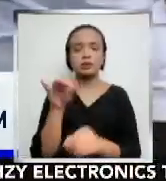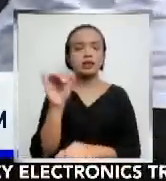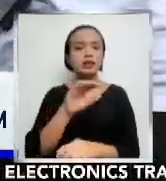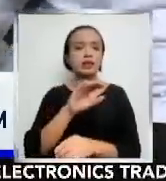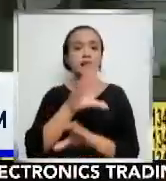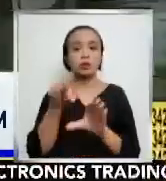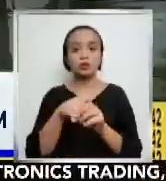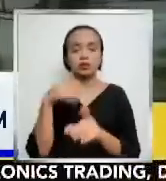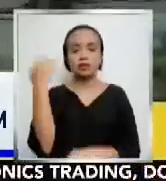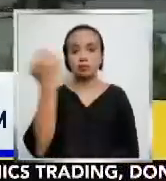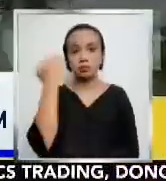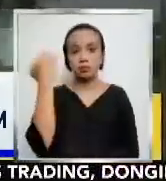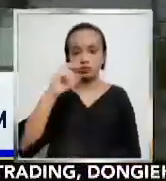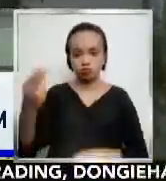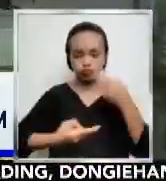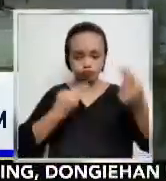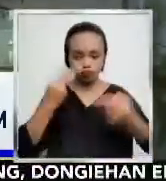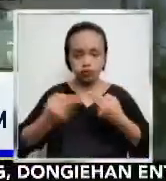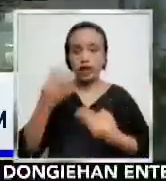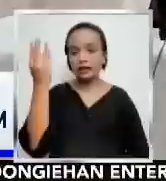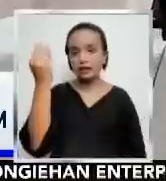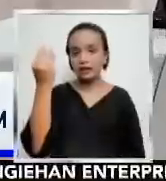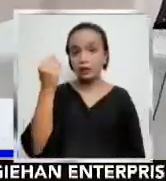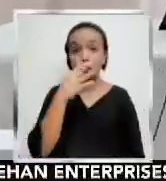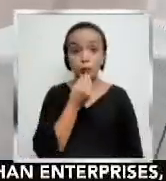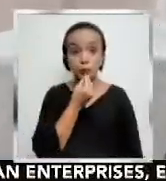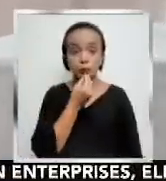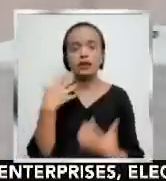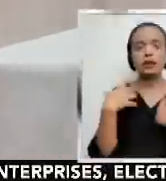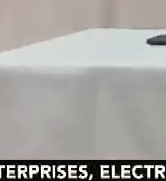at emergency allowance ng healthcare workers.